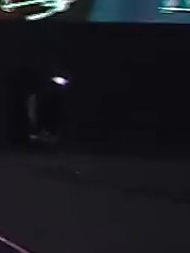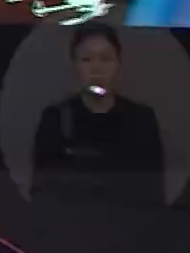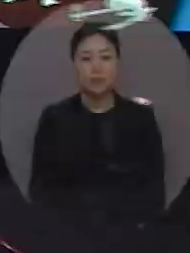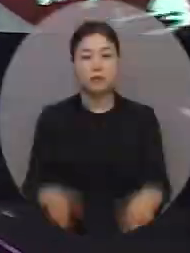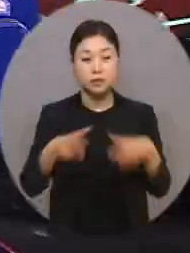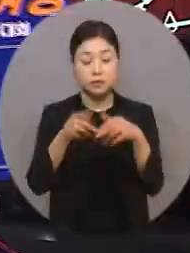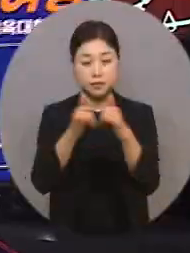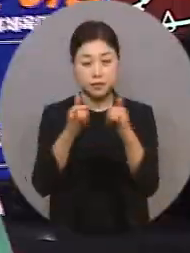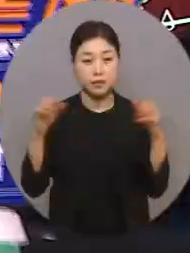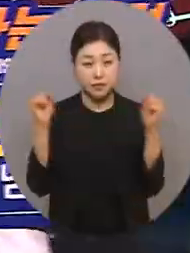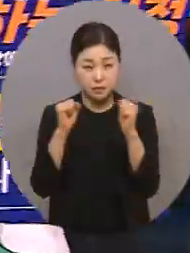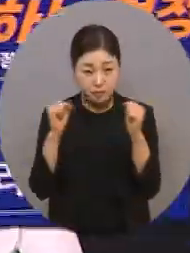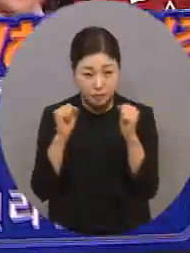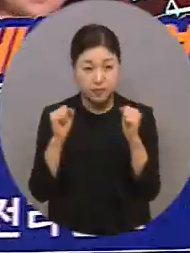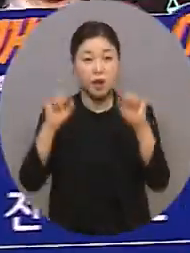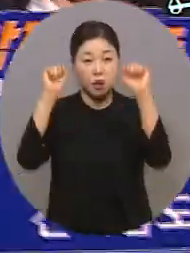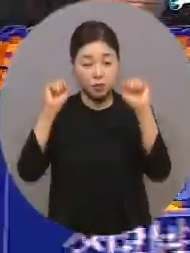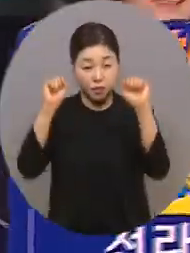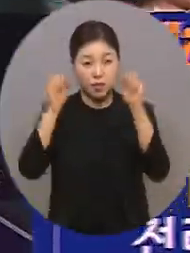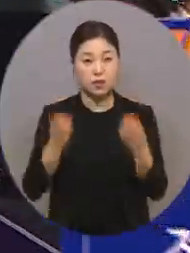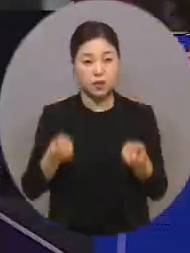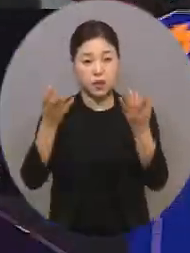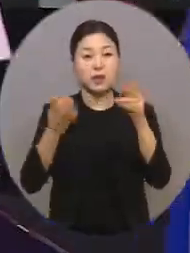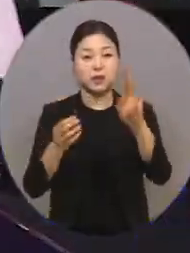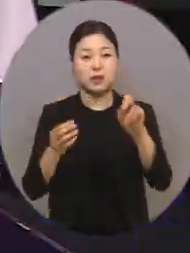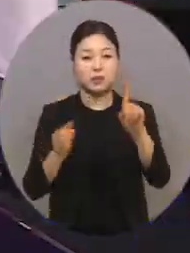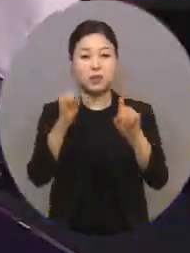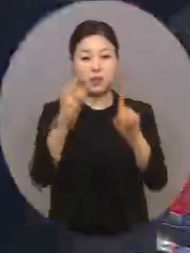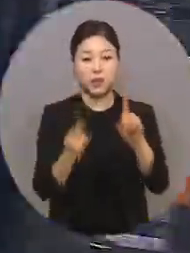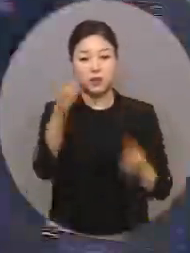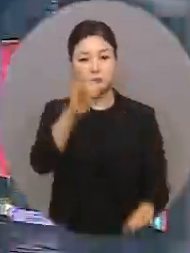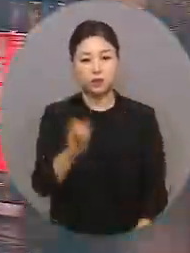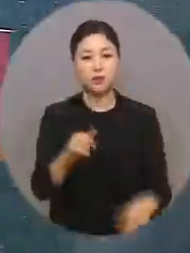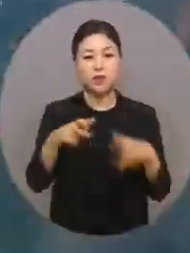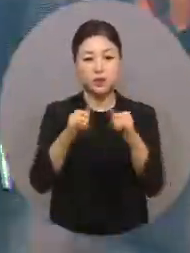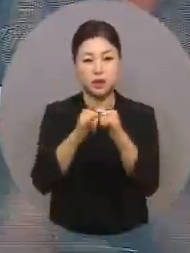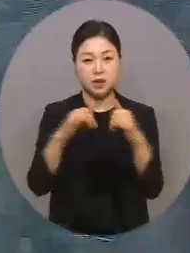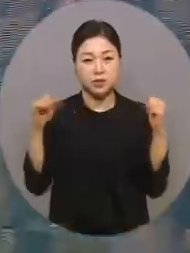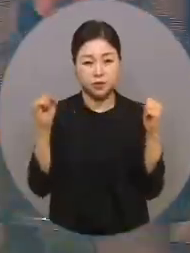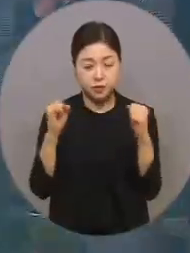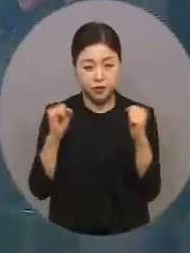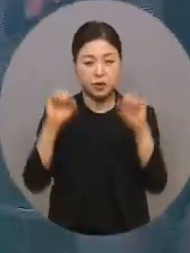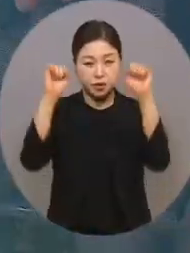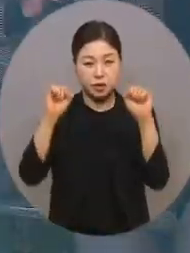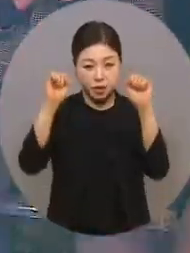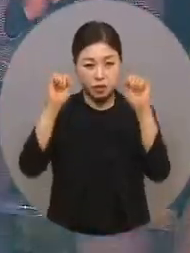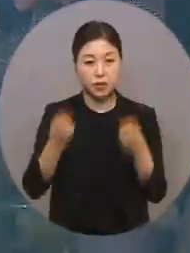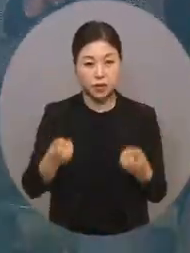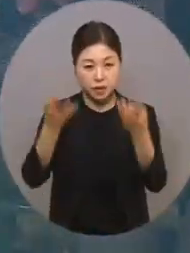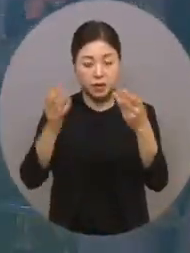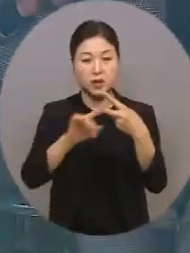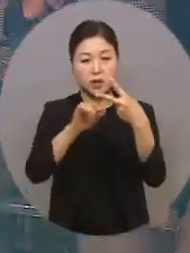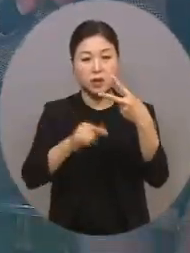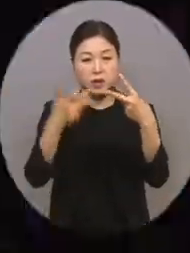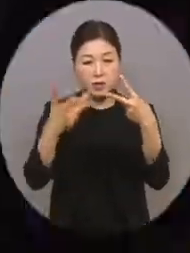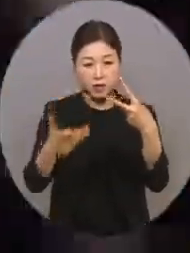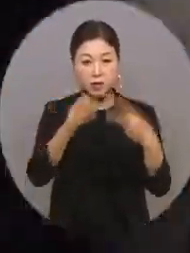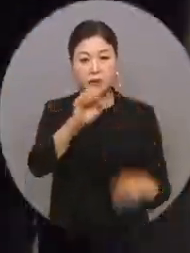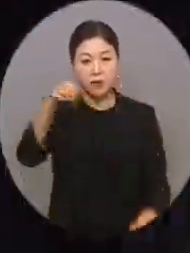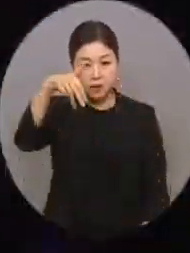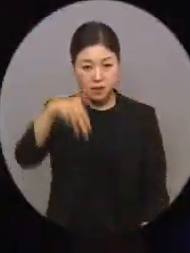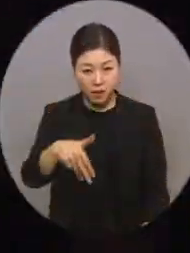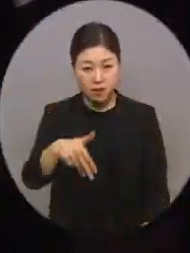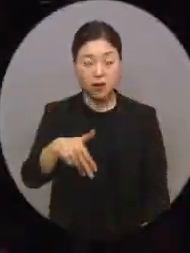장애인 동계 스포츠의 대축제 제21회 전국장애인 동계체육대회가 2월 18일 평창 돔체육관에서